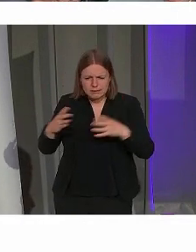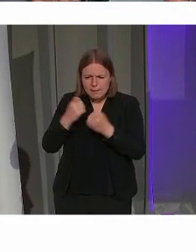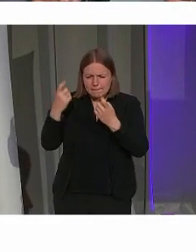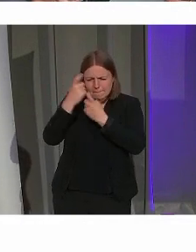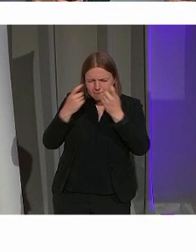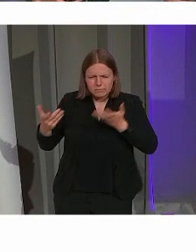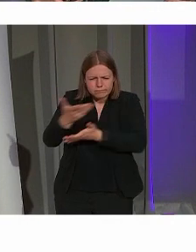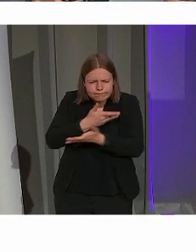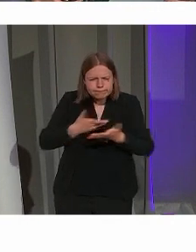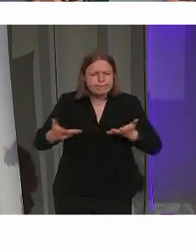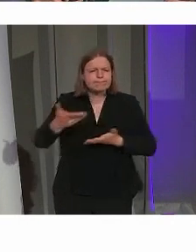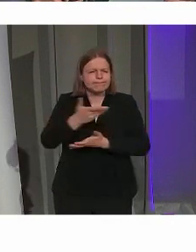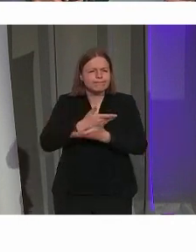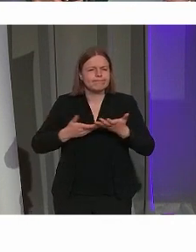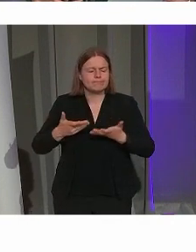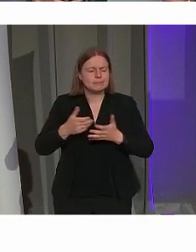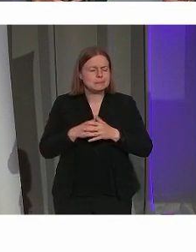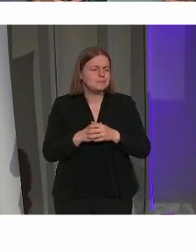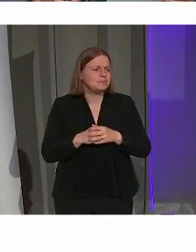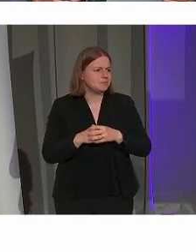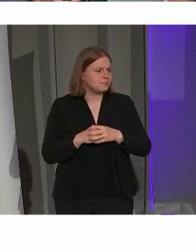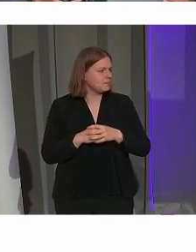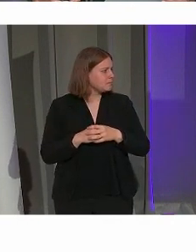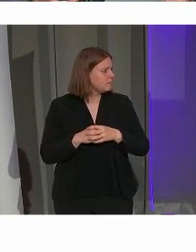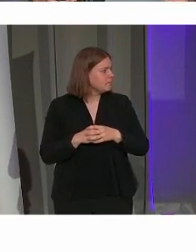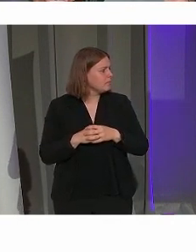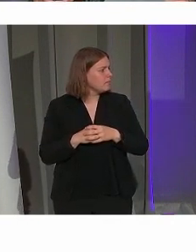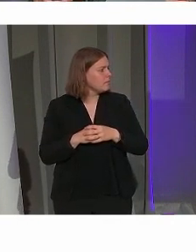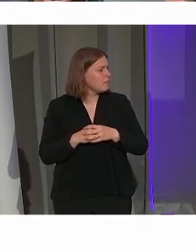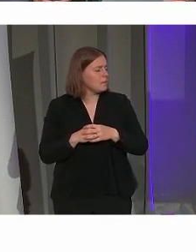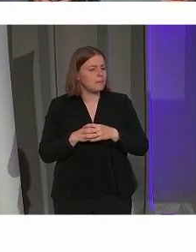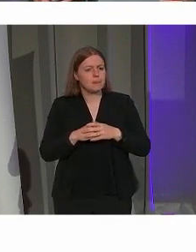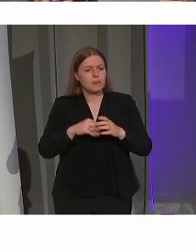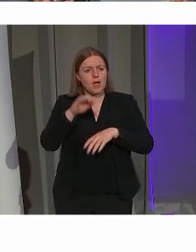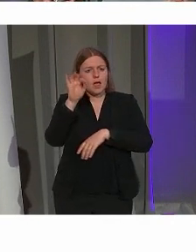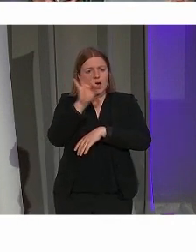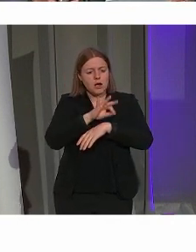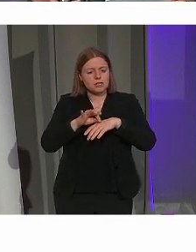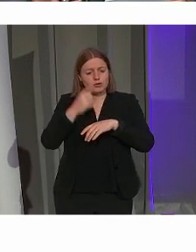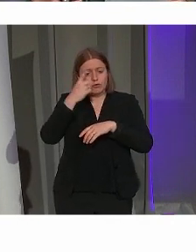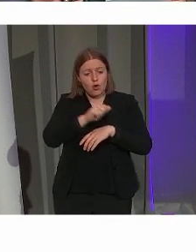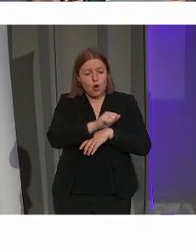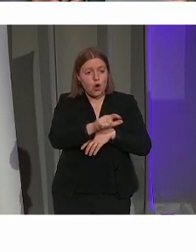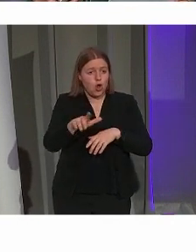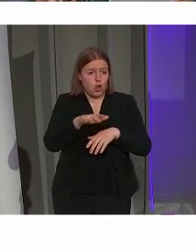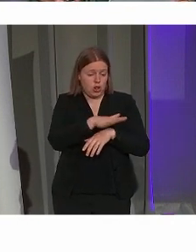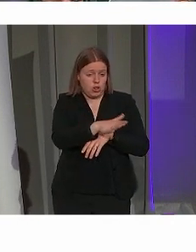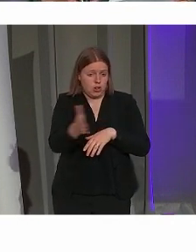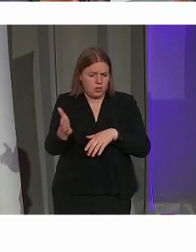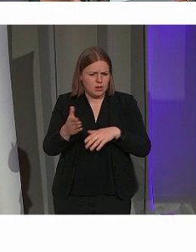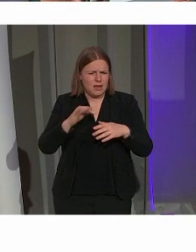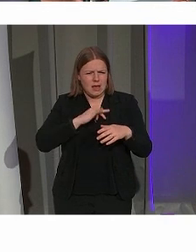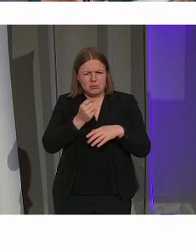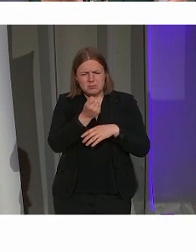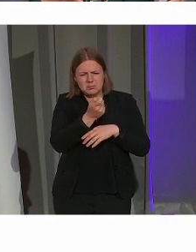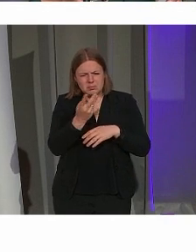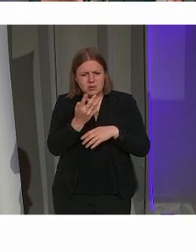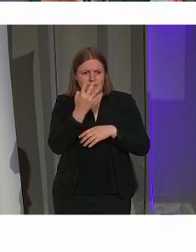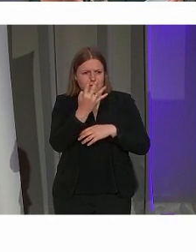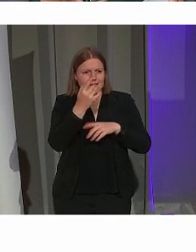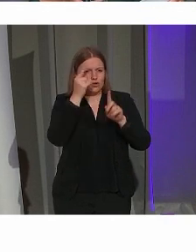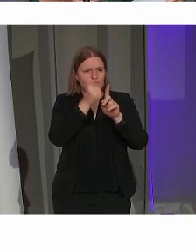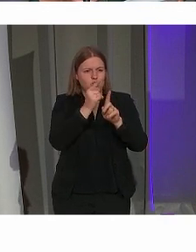ook gelijkheid en inclusie heel belangrijk voor ons. De Architecten voor Allen heeft